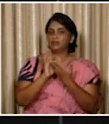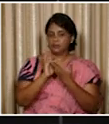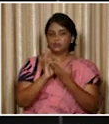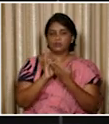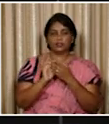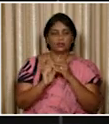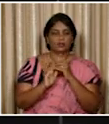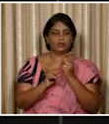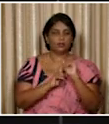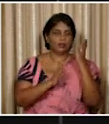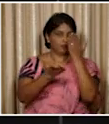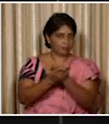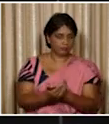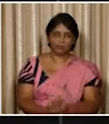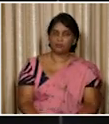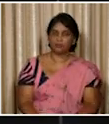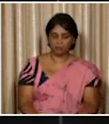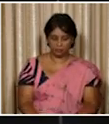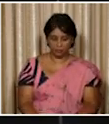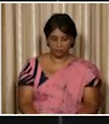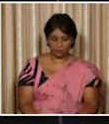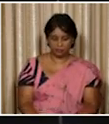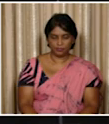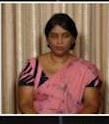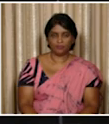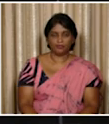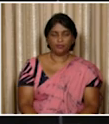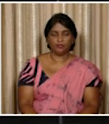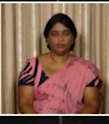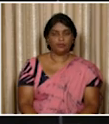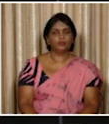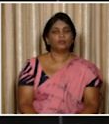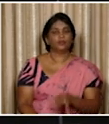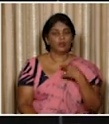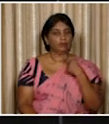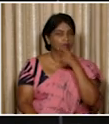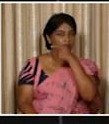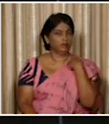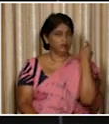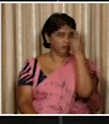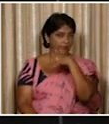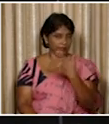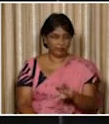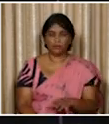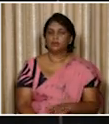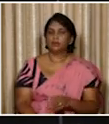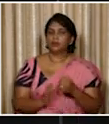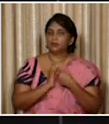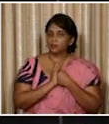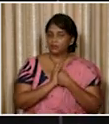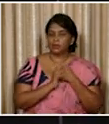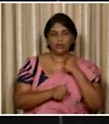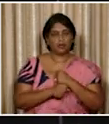முடியாதவாறு தடுக்கப்பட்டிருக்கிறார்கள். நான் அந்த இடத்துக்கு சென்றிருந்தேன். கௌரவ கஜேந்திரன் அவர்களும் வந்திருந்தார். அந்த இடத்திலே போலீஸார் நடந்து கொண்ட